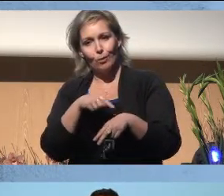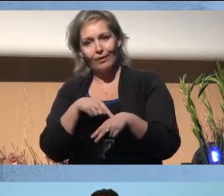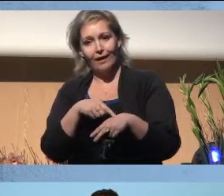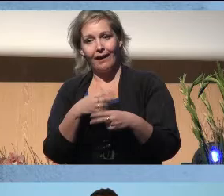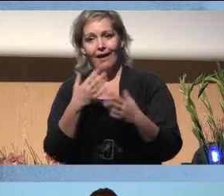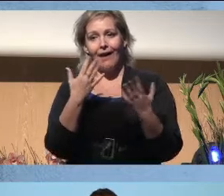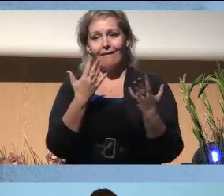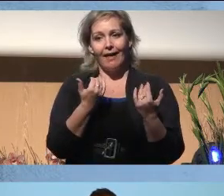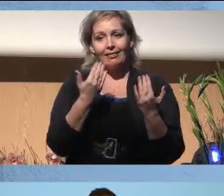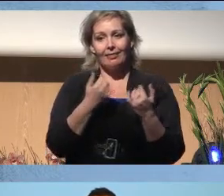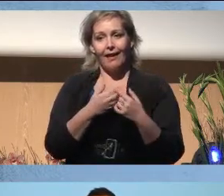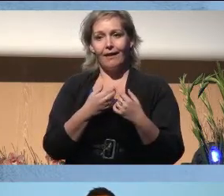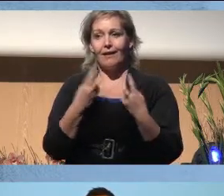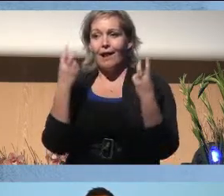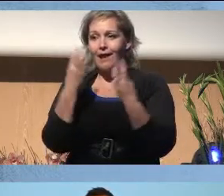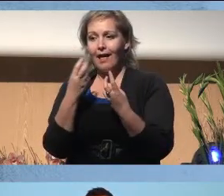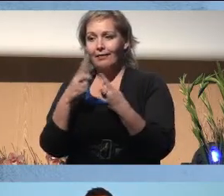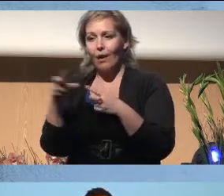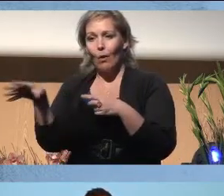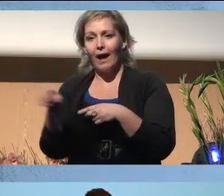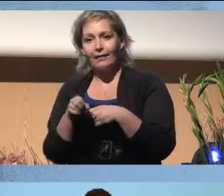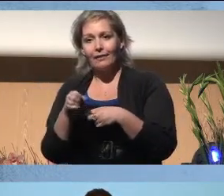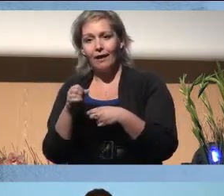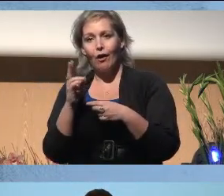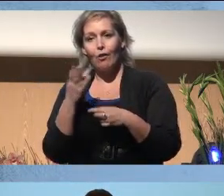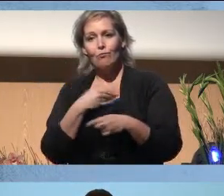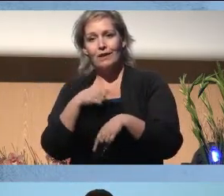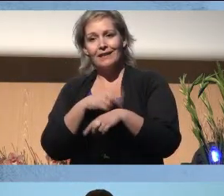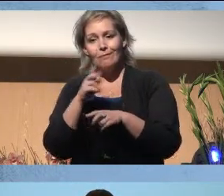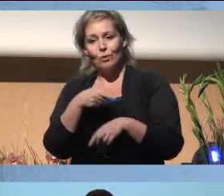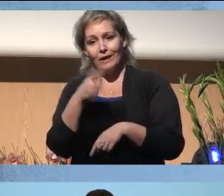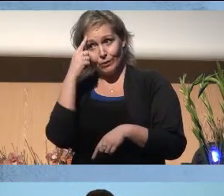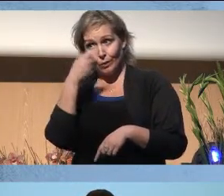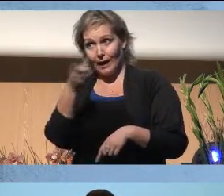Vänta, leta, hämta. Hur mycket tid svarar de, tror ni?